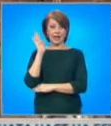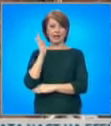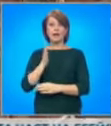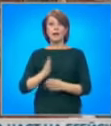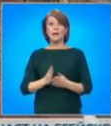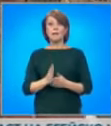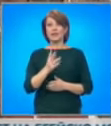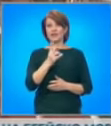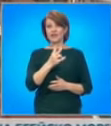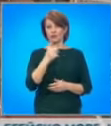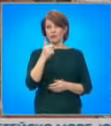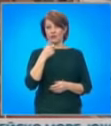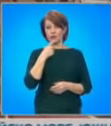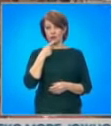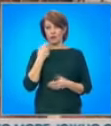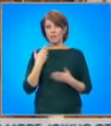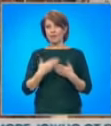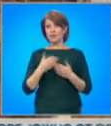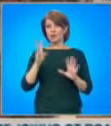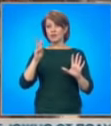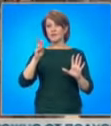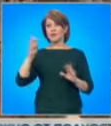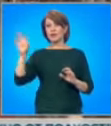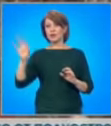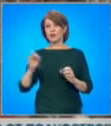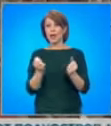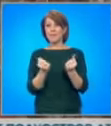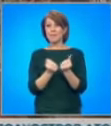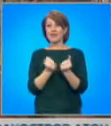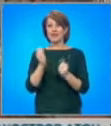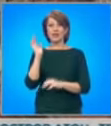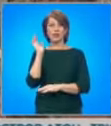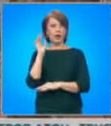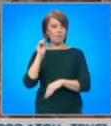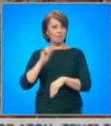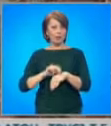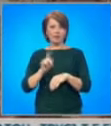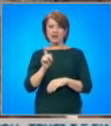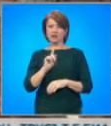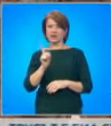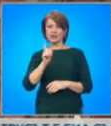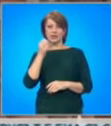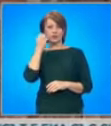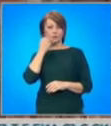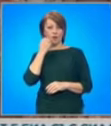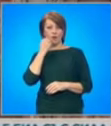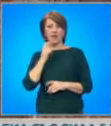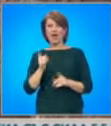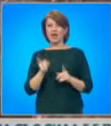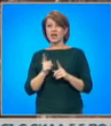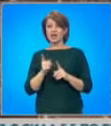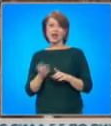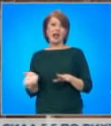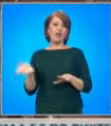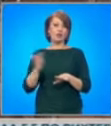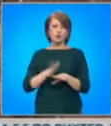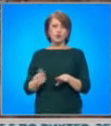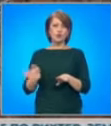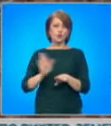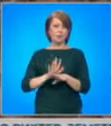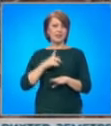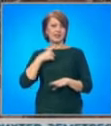През 2021 година близо 80% от местата в хотелите в Пловдив не са били използвани. И за да не трупат нови загуби,